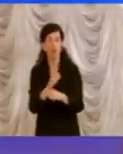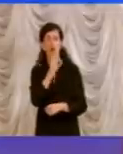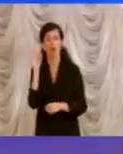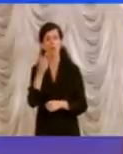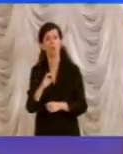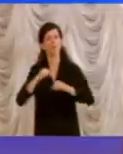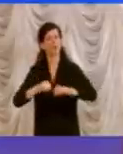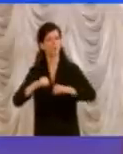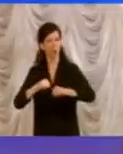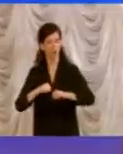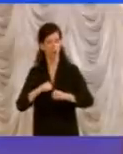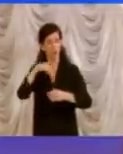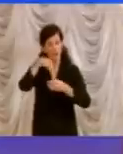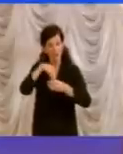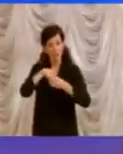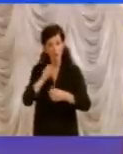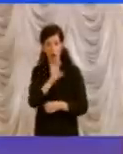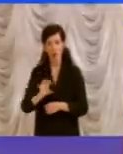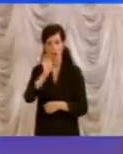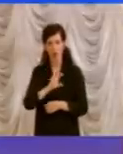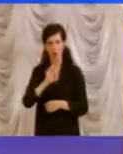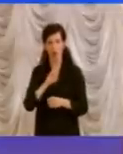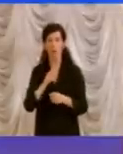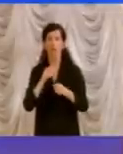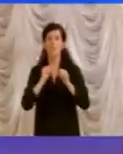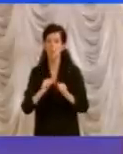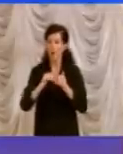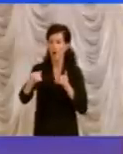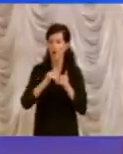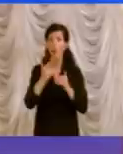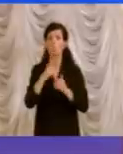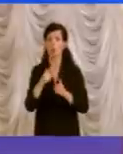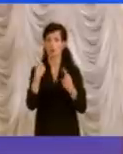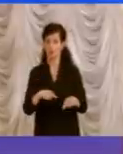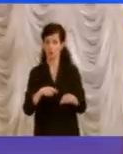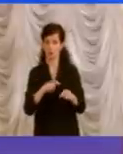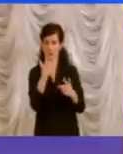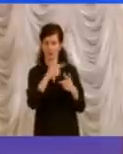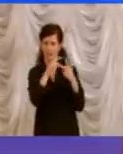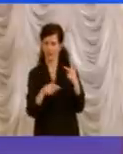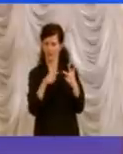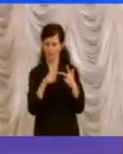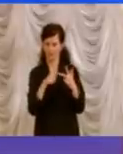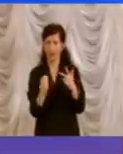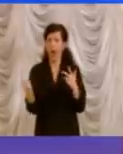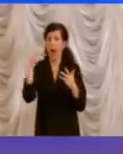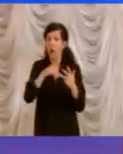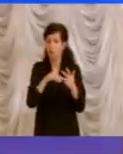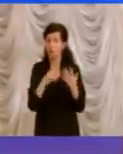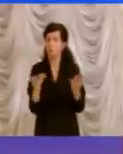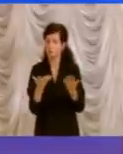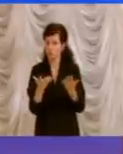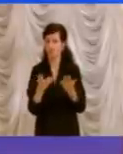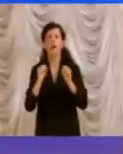all'interno delle regioni sono questi gli spostamenti soltanto aggiungiamo anche la